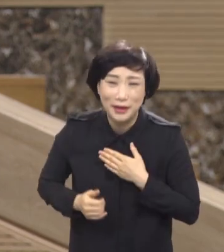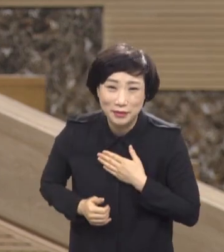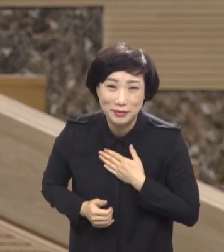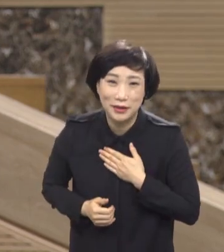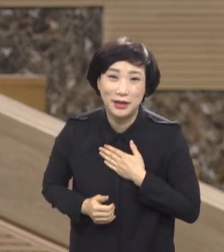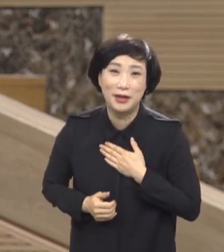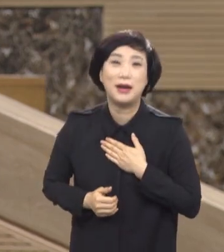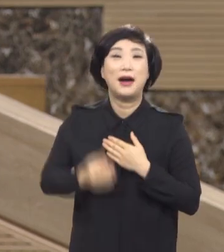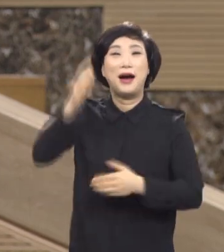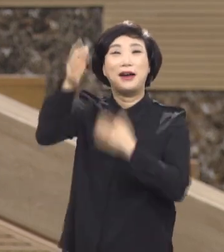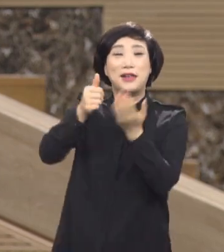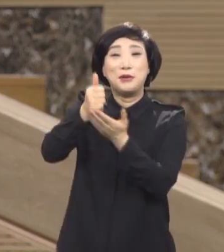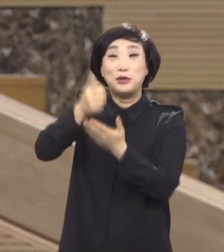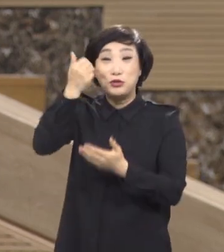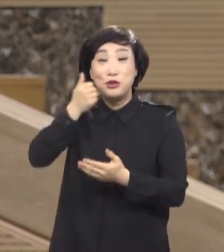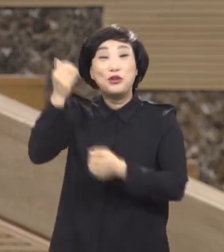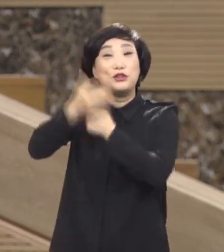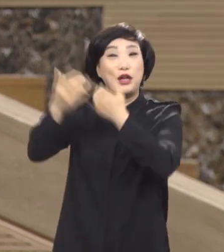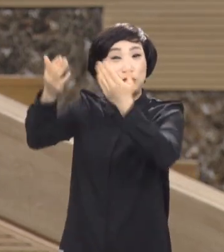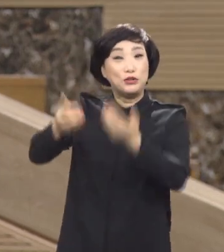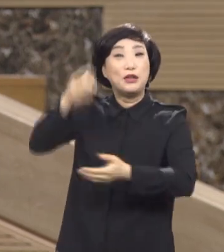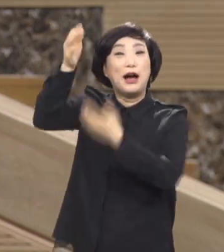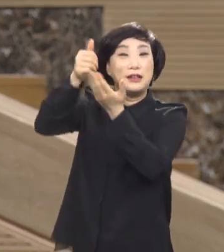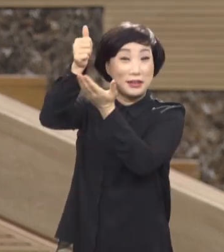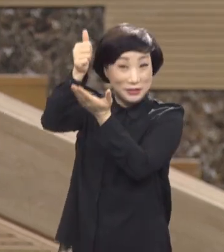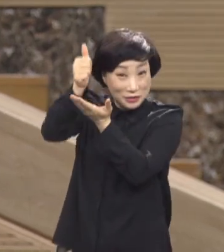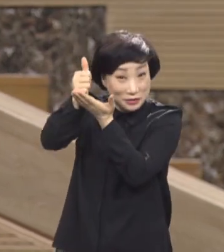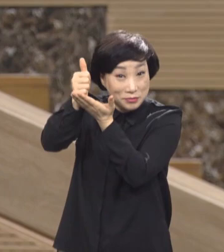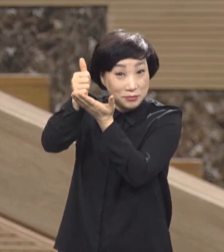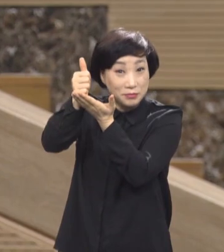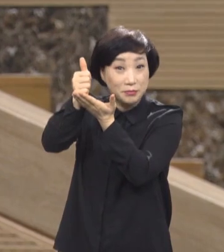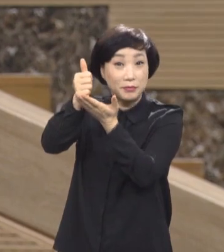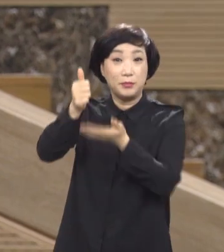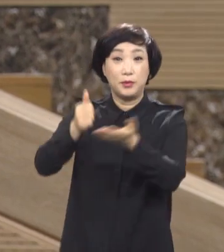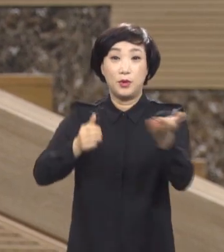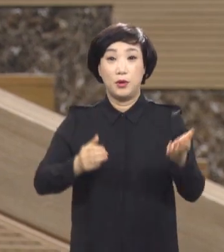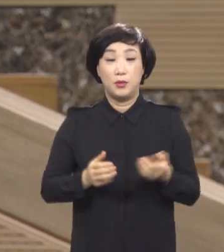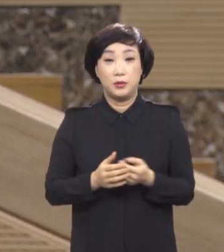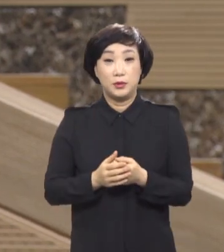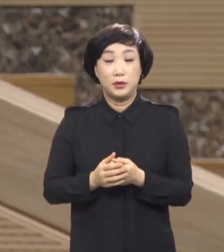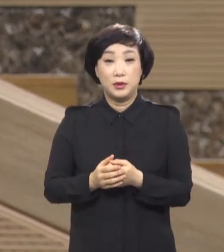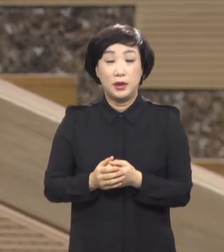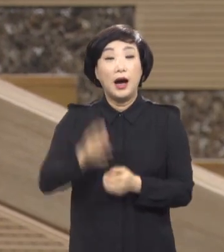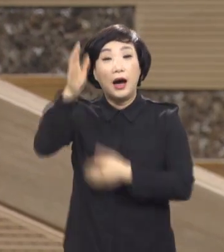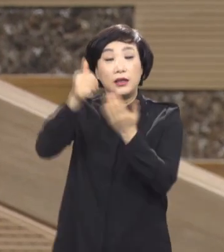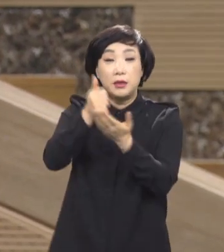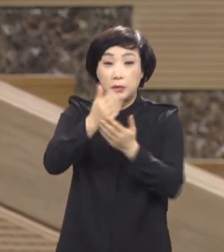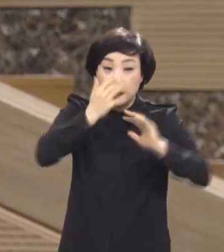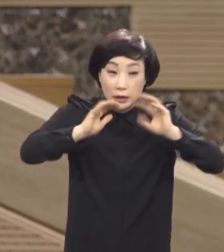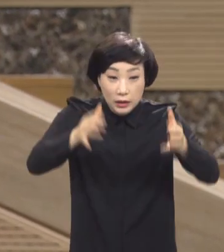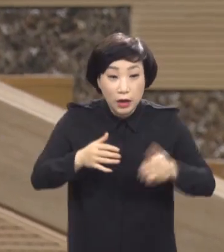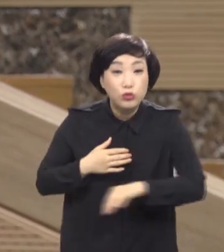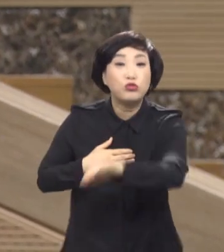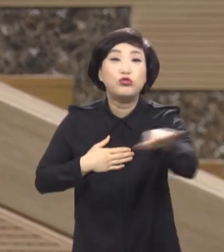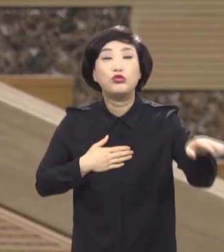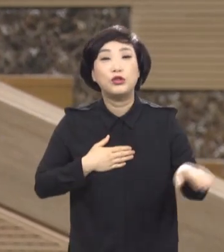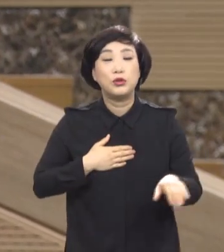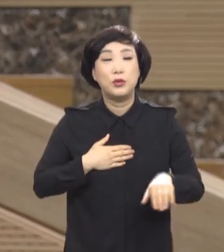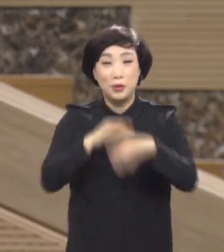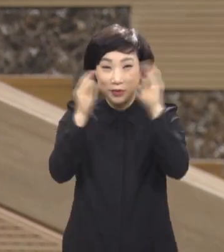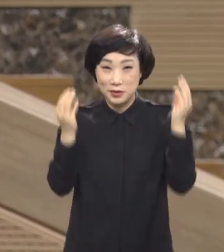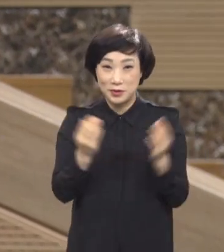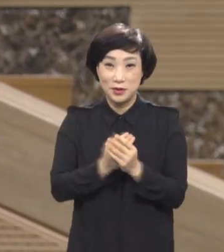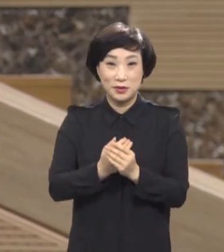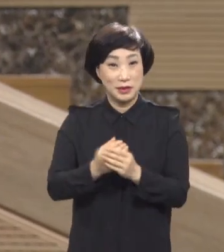하나님은 은혜 베푸신 하나님이요 라고는 하나님은 이스라엘을 독점하고